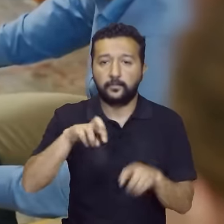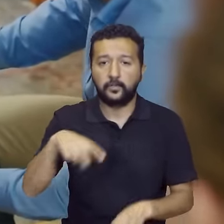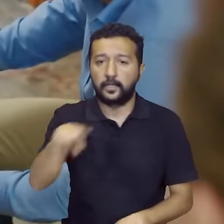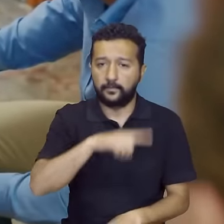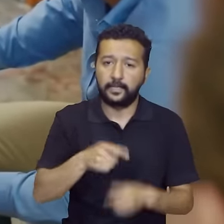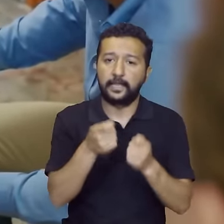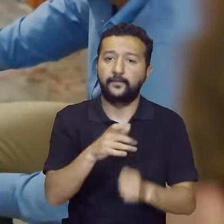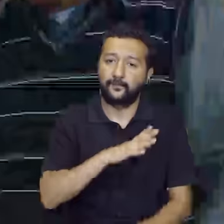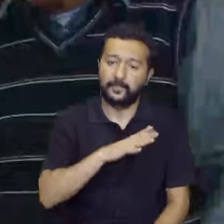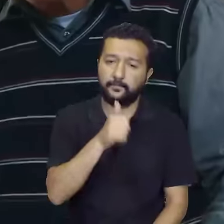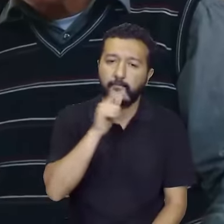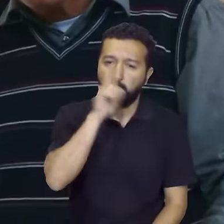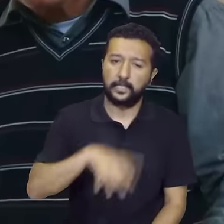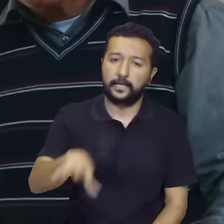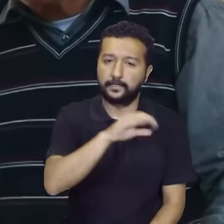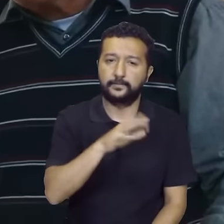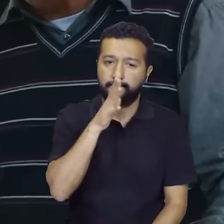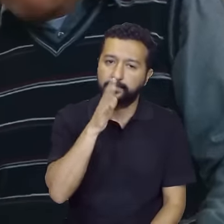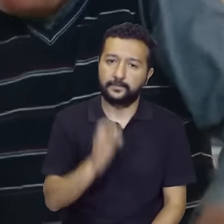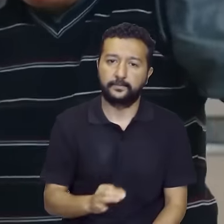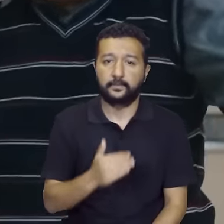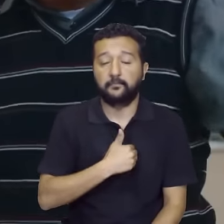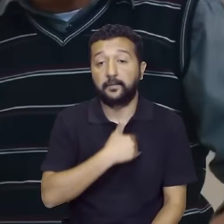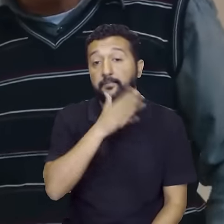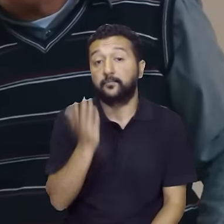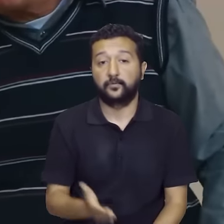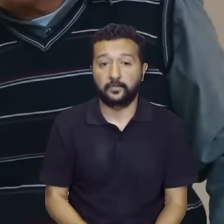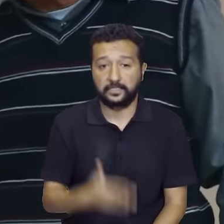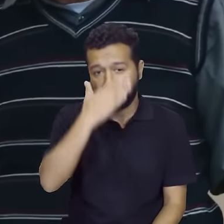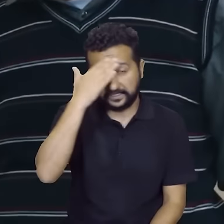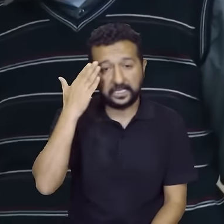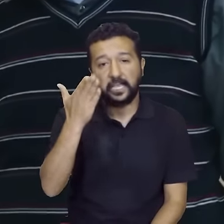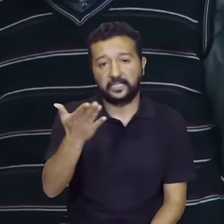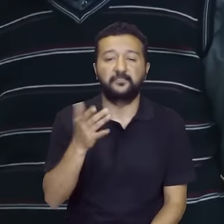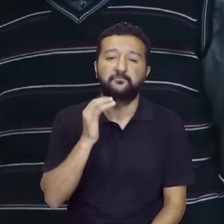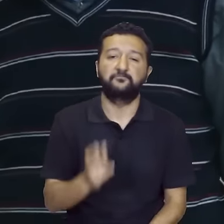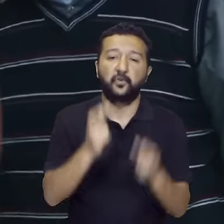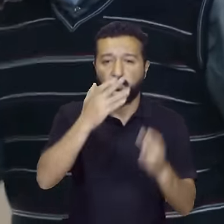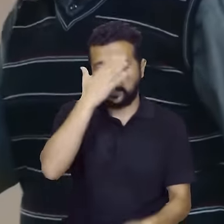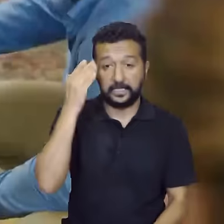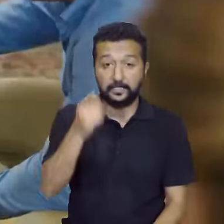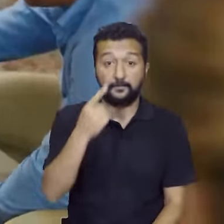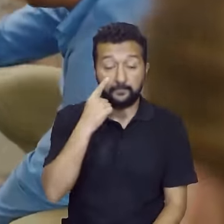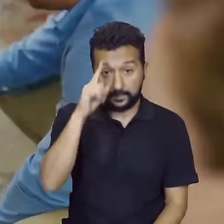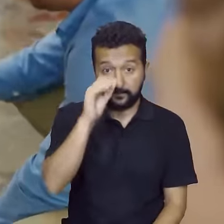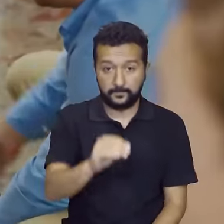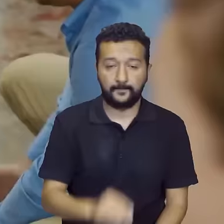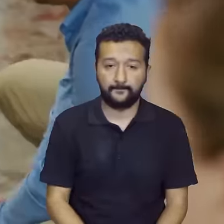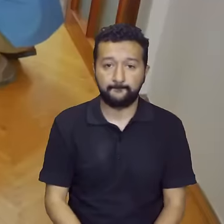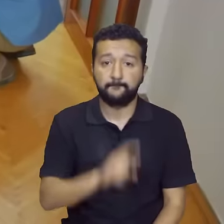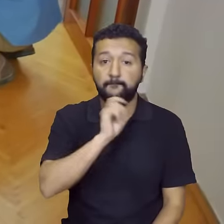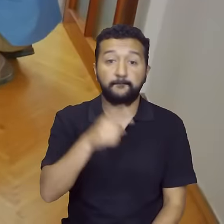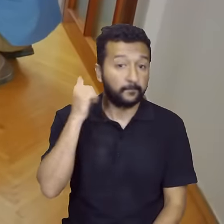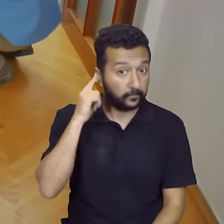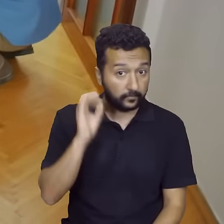klasik derslerdir ya Münir baba. Herkes bilir. Ben bilmiyorum. Cahil. Zır cahil. Bana bak.